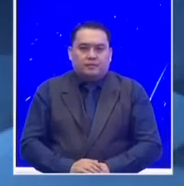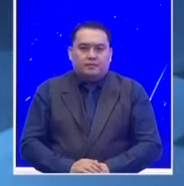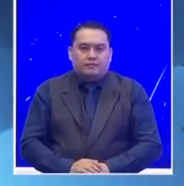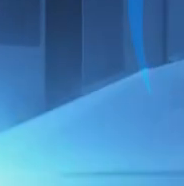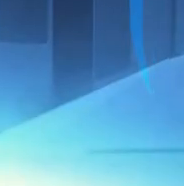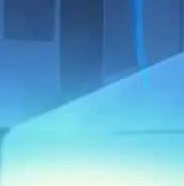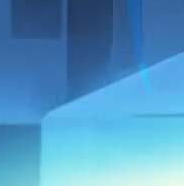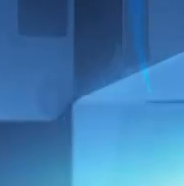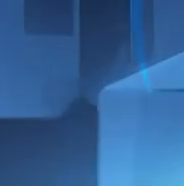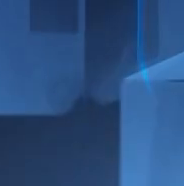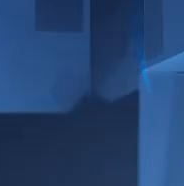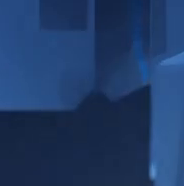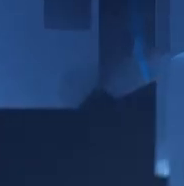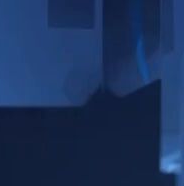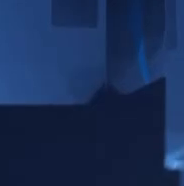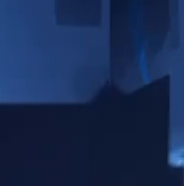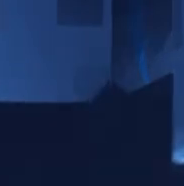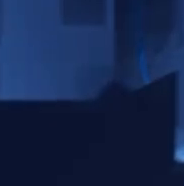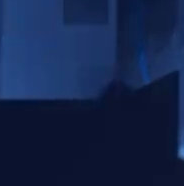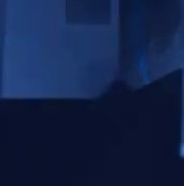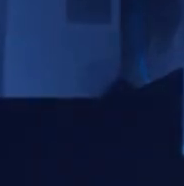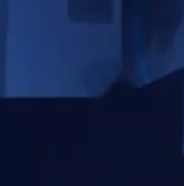Мусипов, телеканал ЖТСУ.